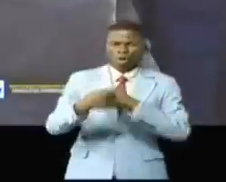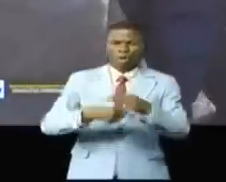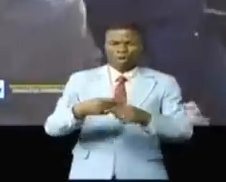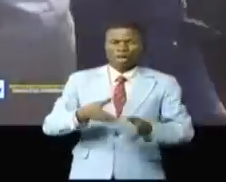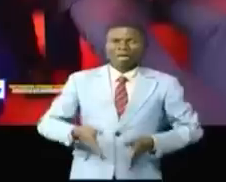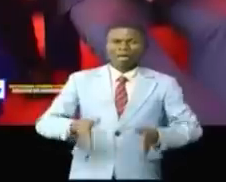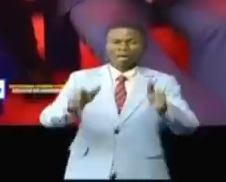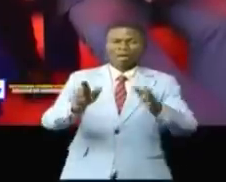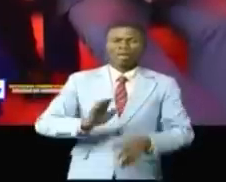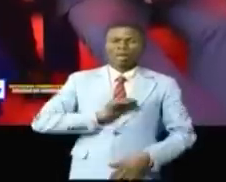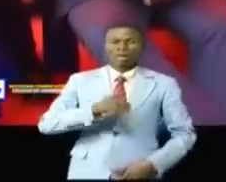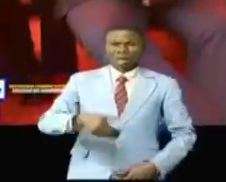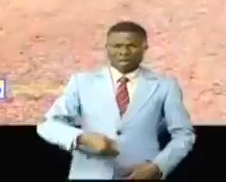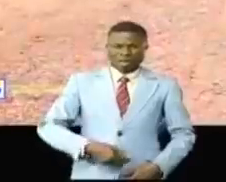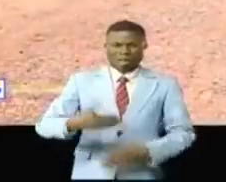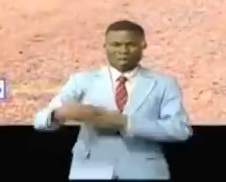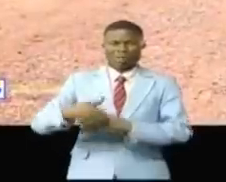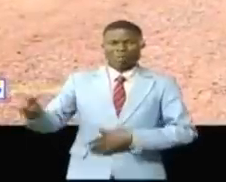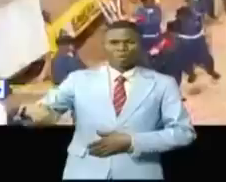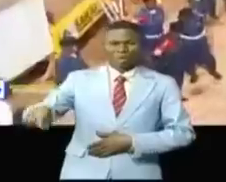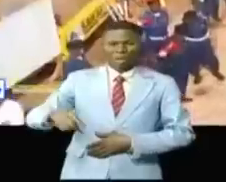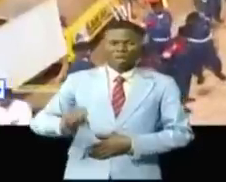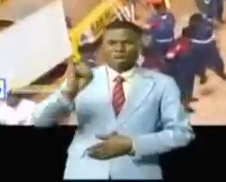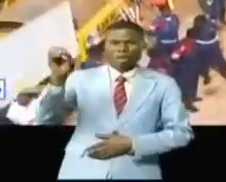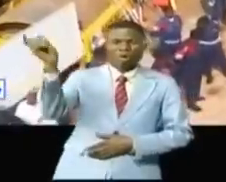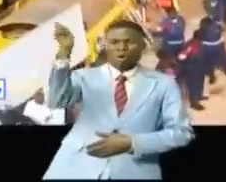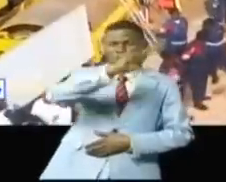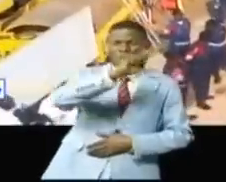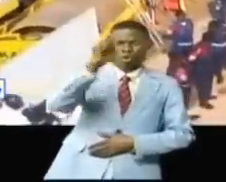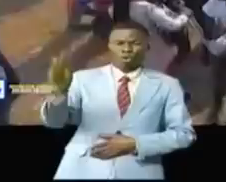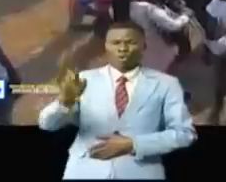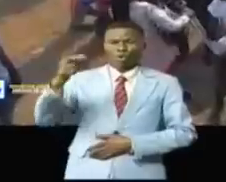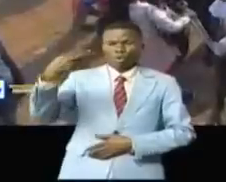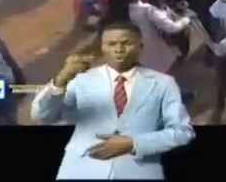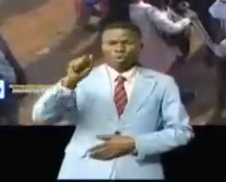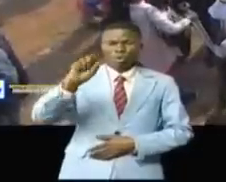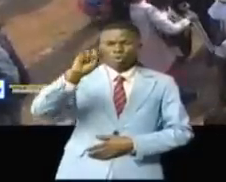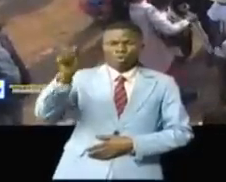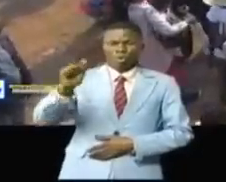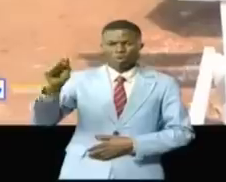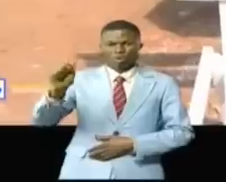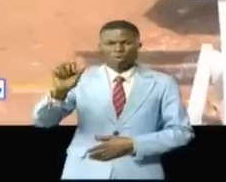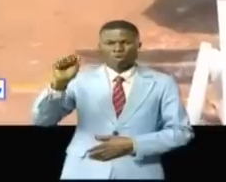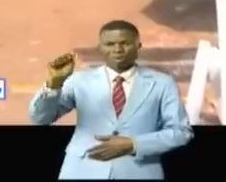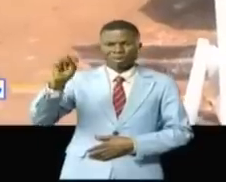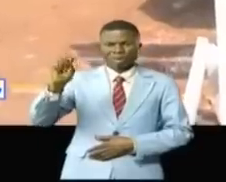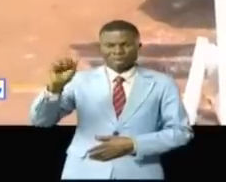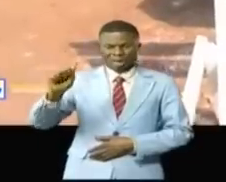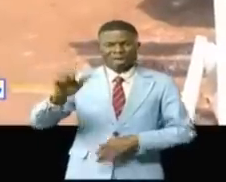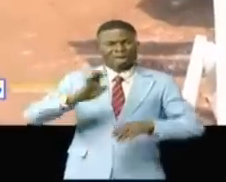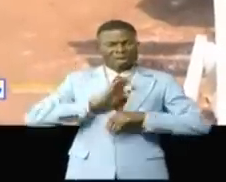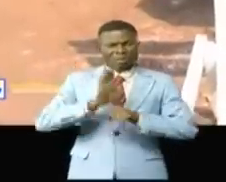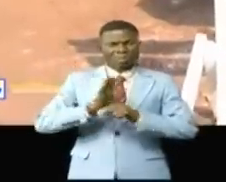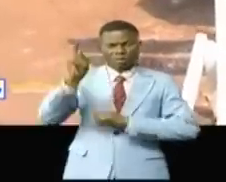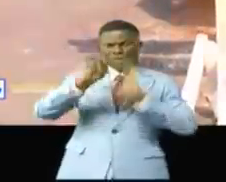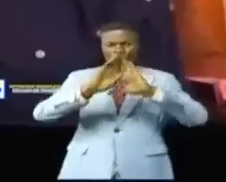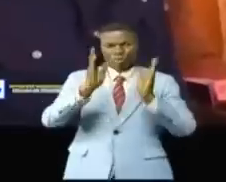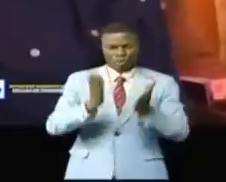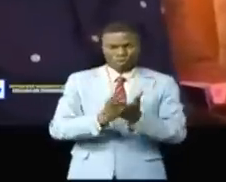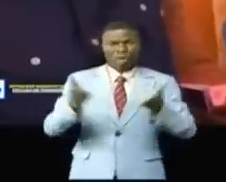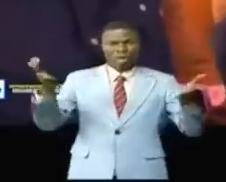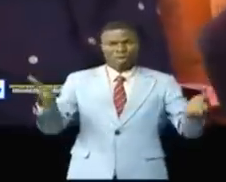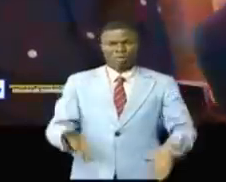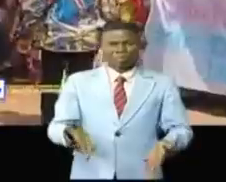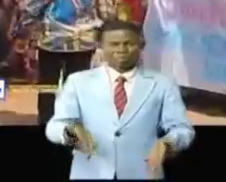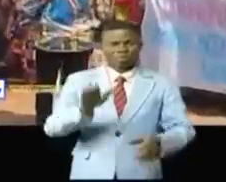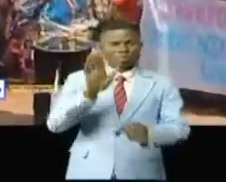l'avenue Kasavubu, près du rond-point Ozana, à la grande satisfaction de la population en liesse. C'était en présence